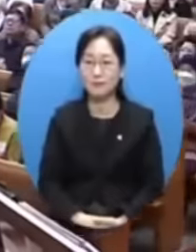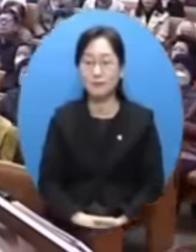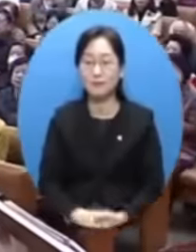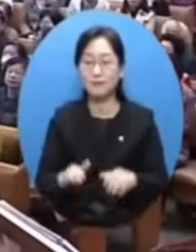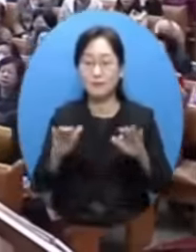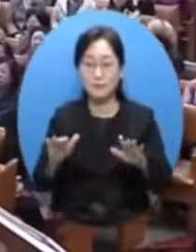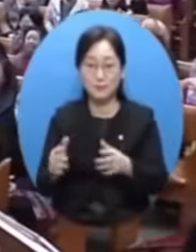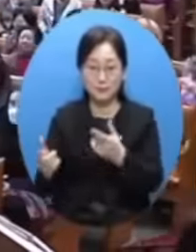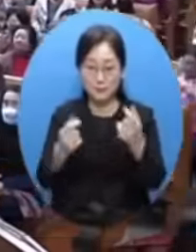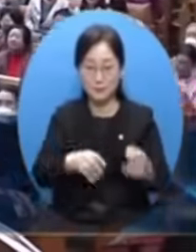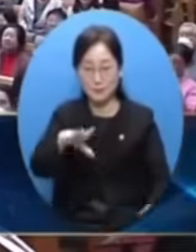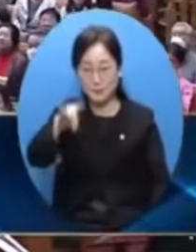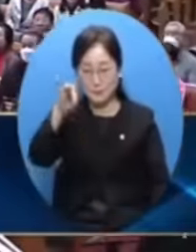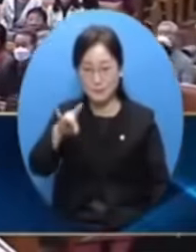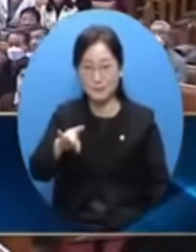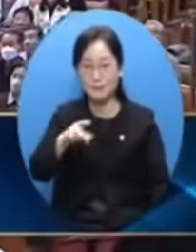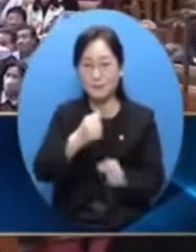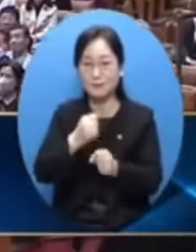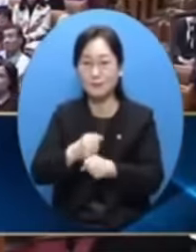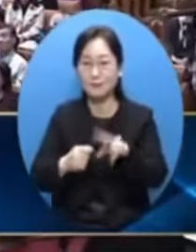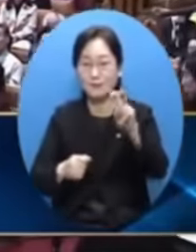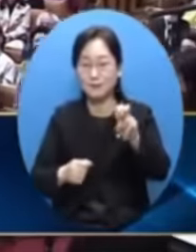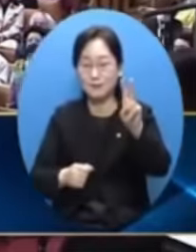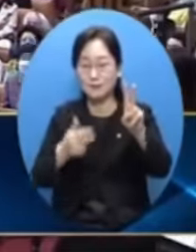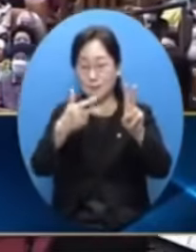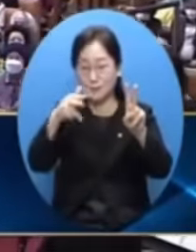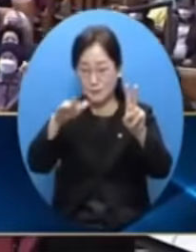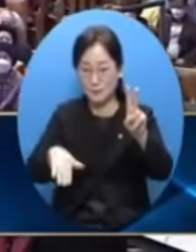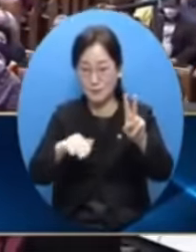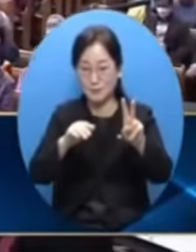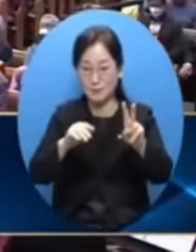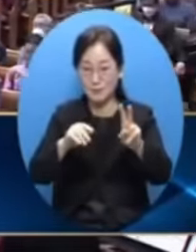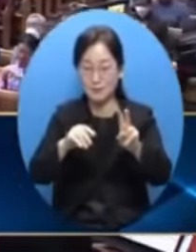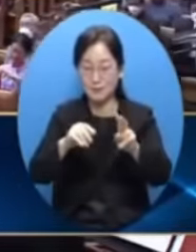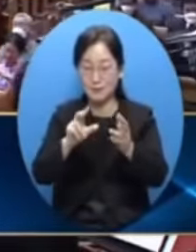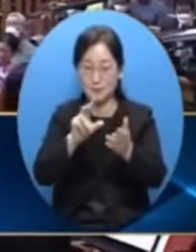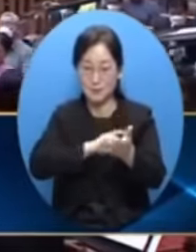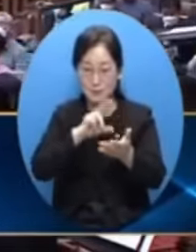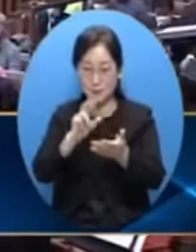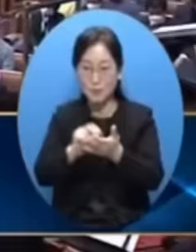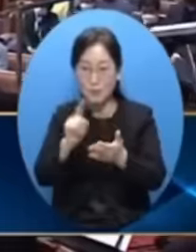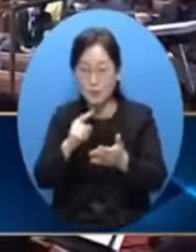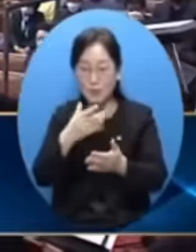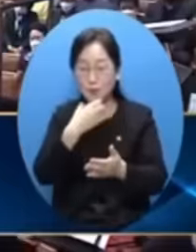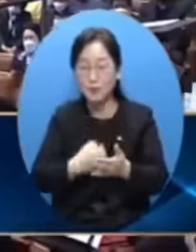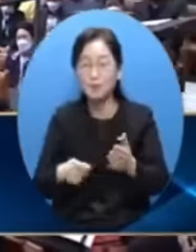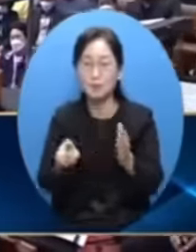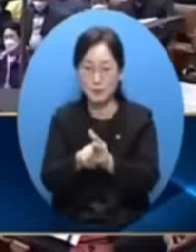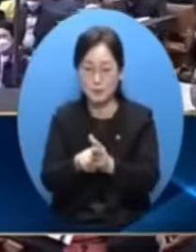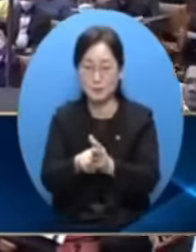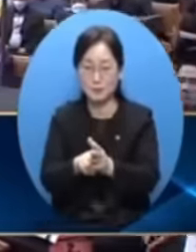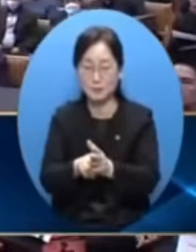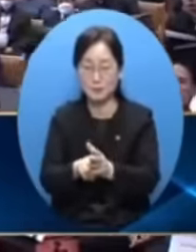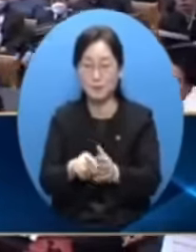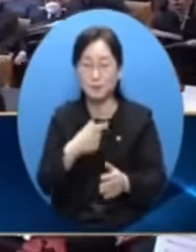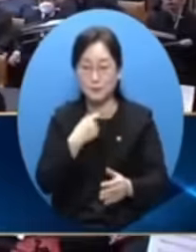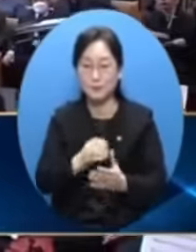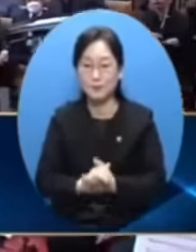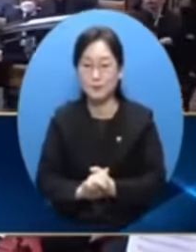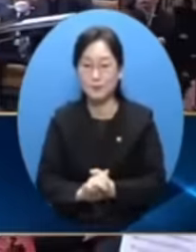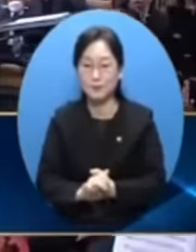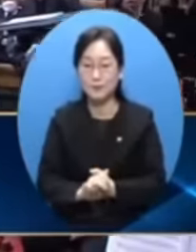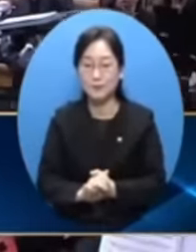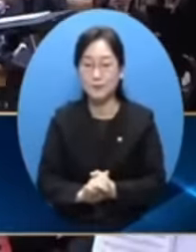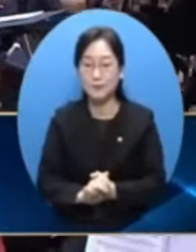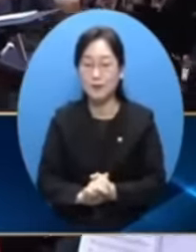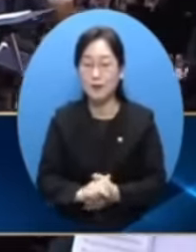오늘 저는 창세기 22장 7절 이하의 말씀을 가지고 아브라함의 믿음이라는 제목으로 함께 말씀을 나누기 원합니다.